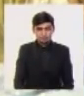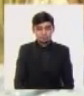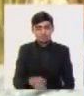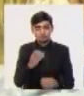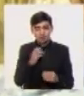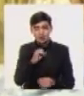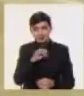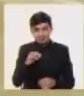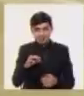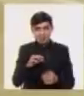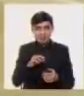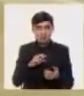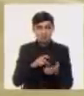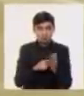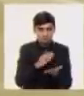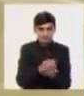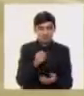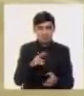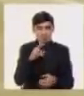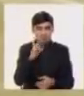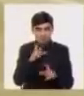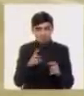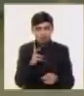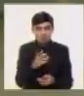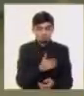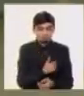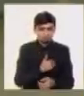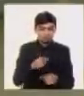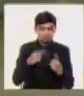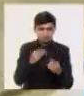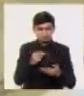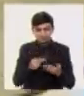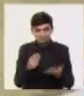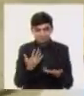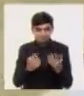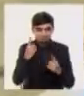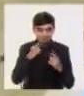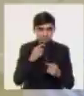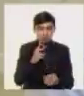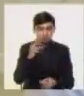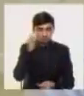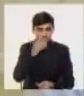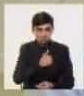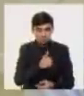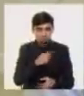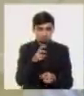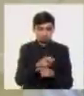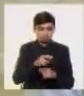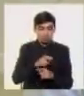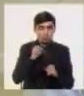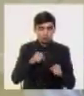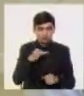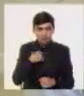Помимо IT-клубов, здесь есть секции для молодых людей, которые захотят развивать свои творческие способности. Я очень